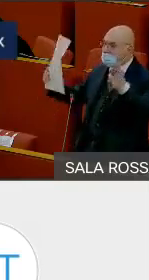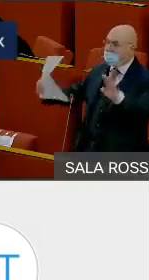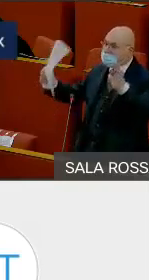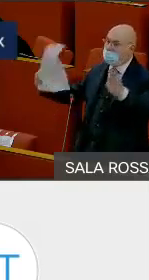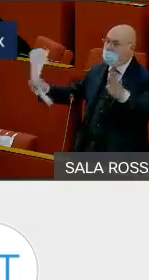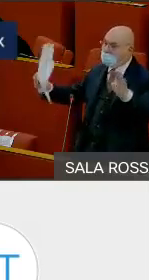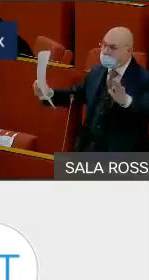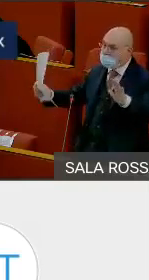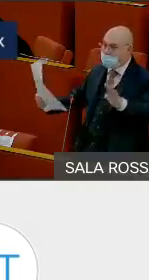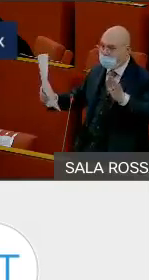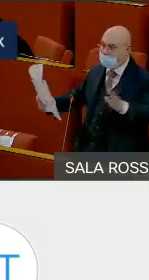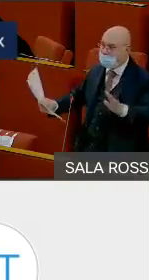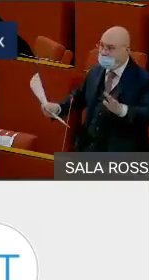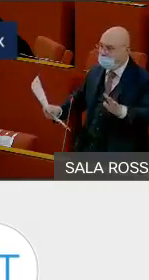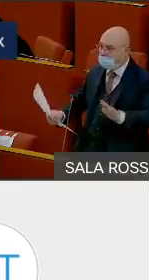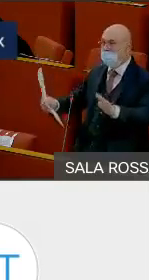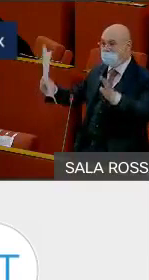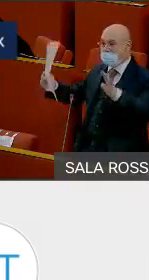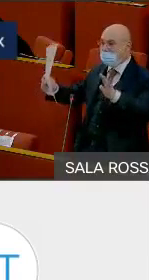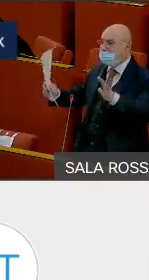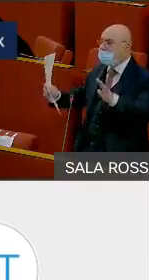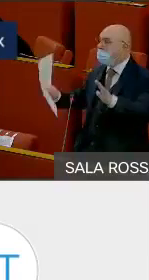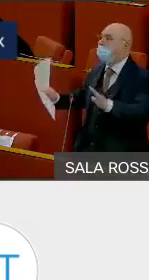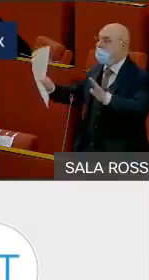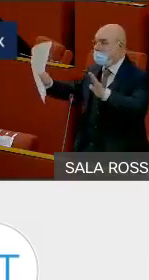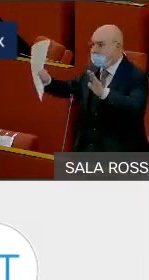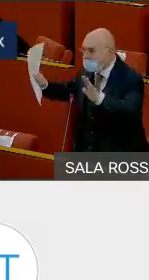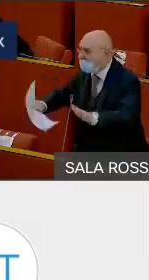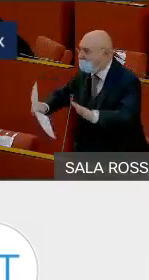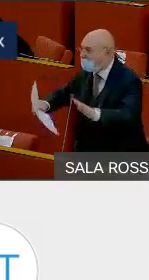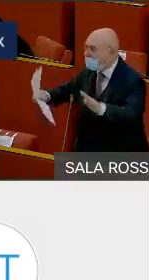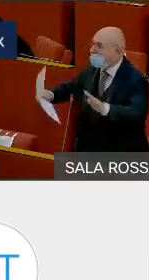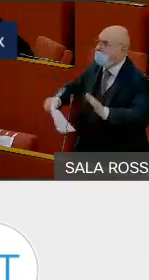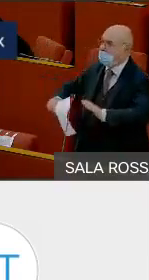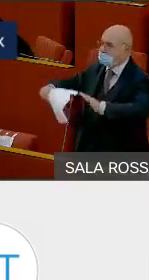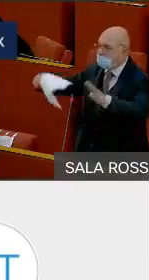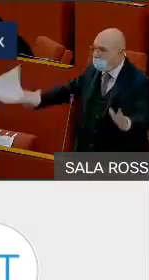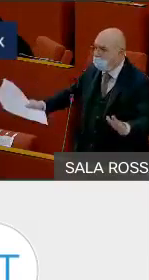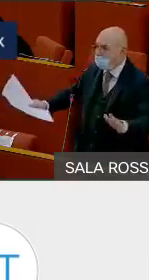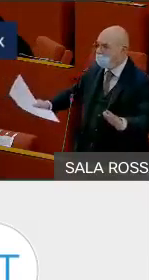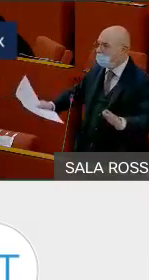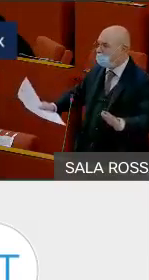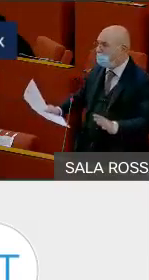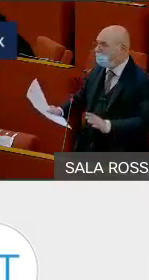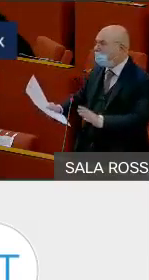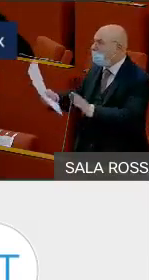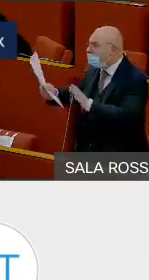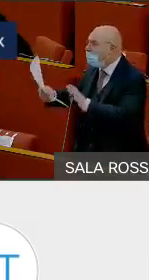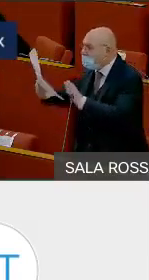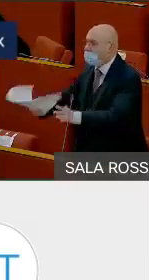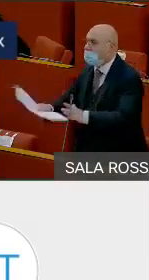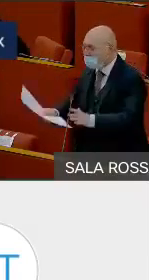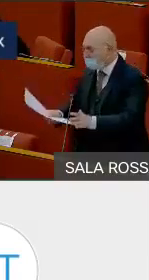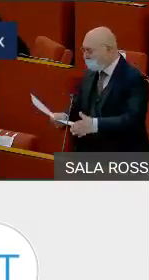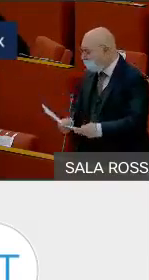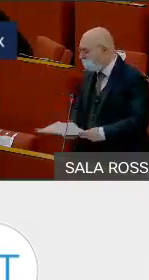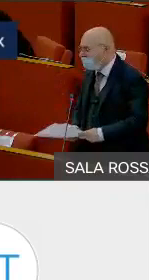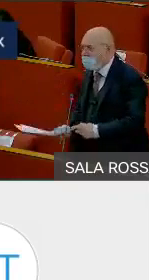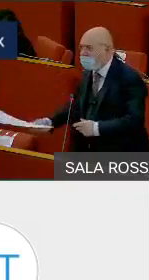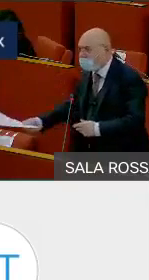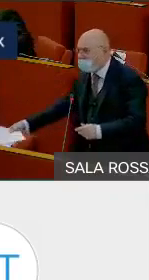questa bellezza naturale e questa bellezza anche antropica legata alla storia di quel territorio io ho cercato di